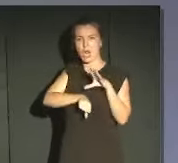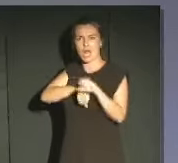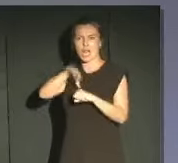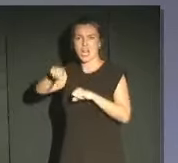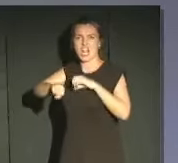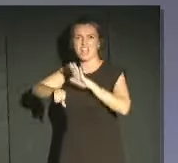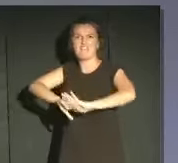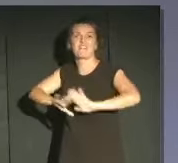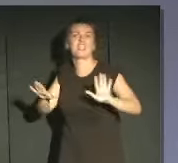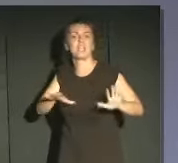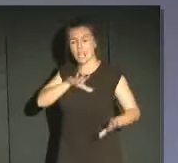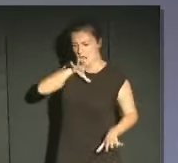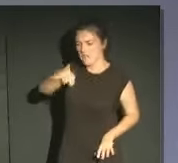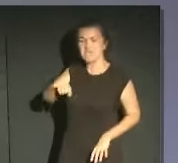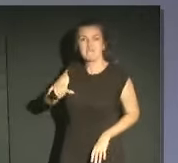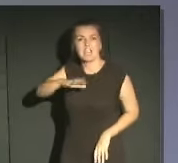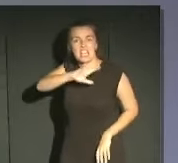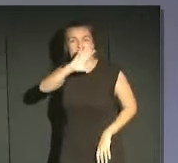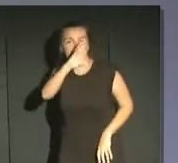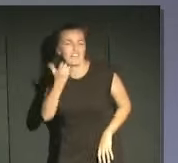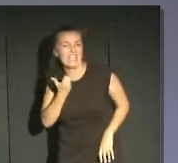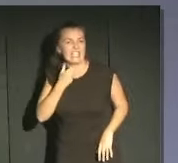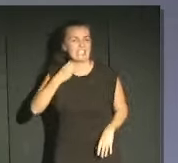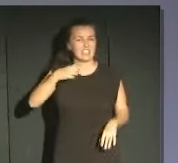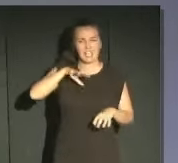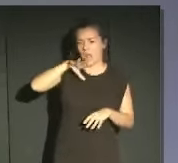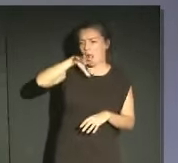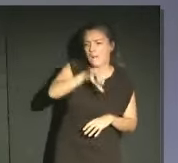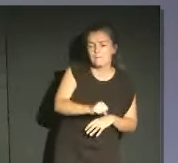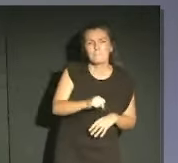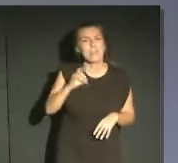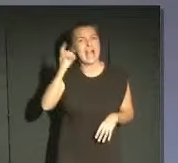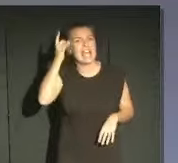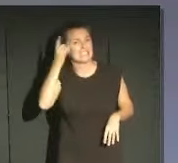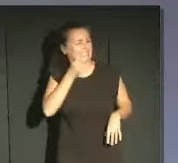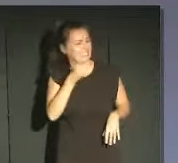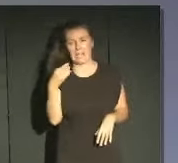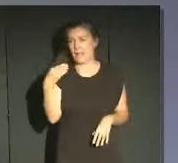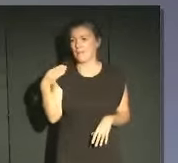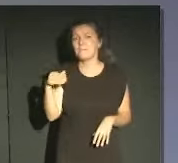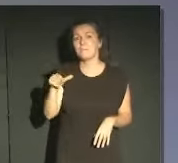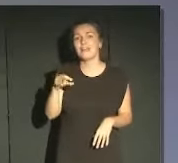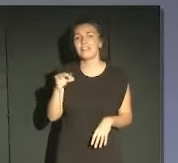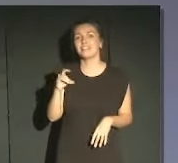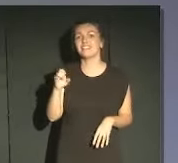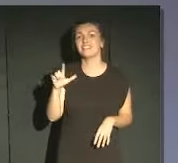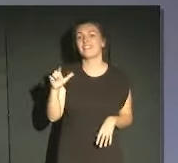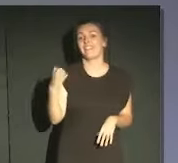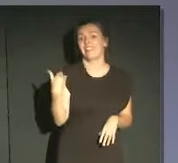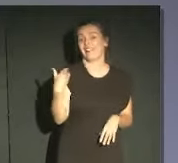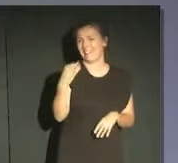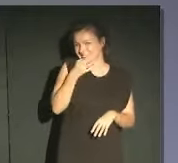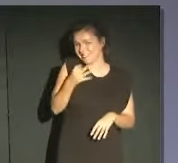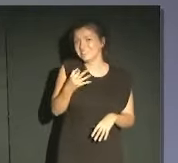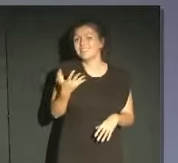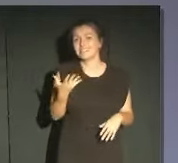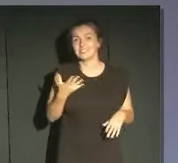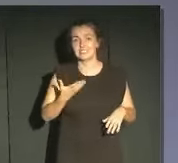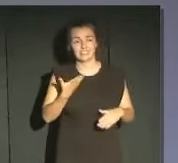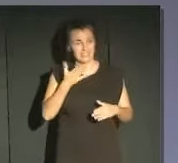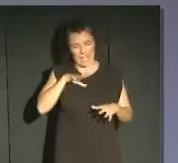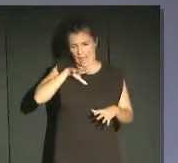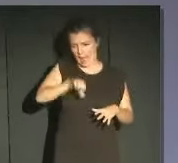vis-à-vis de l'Afrique vis-à-vis d'Haïti cela a été dit par Mathilde aujourd'hui